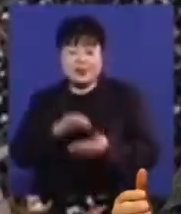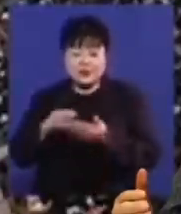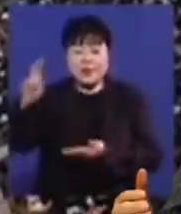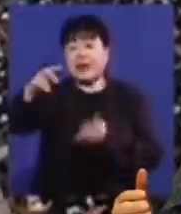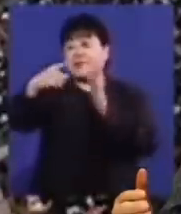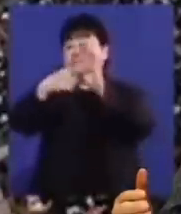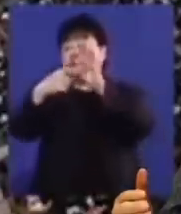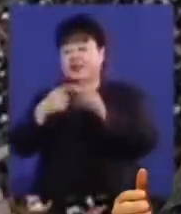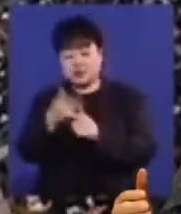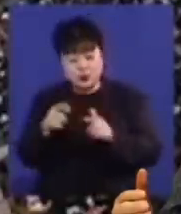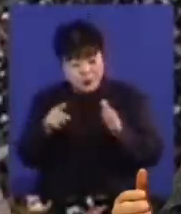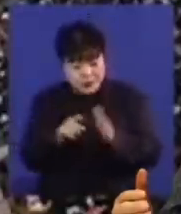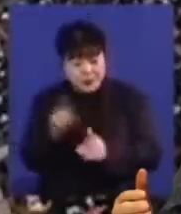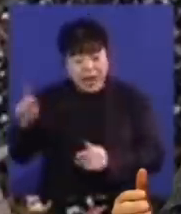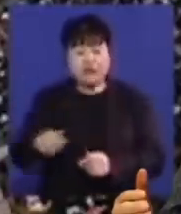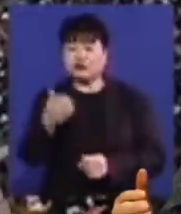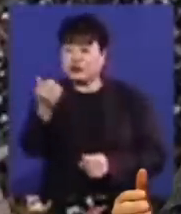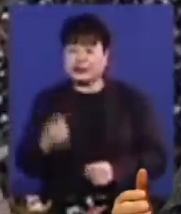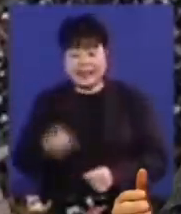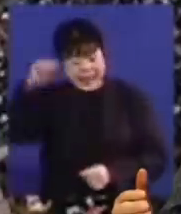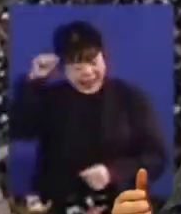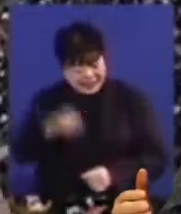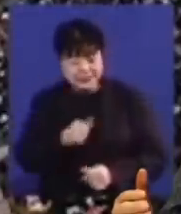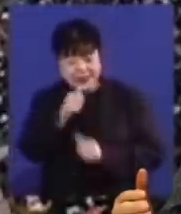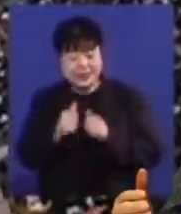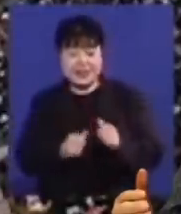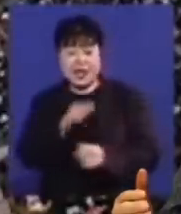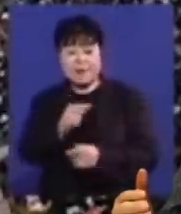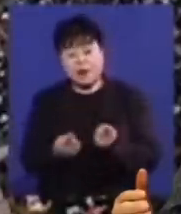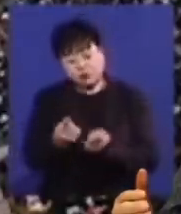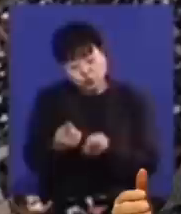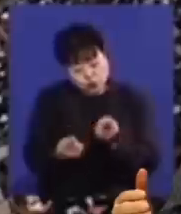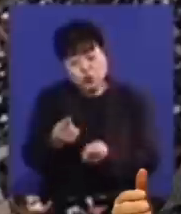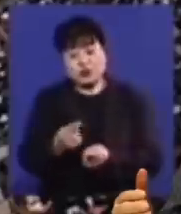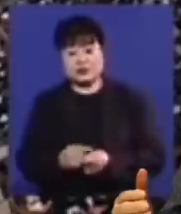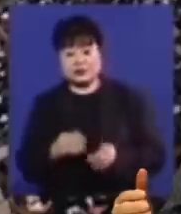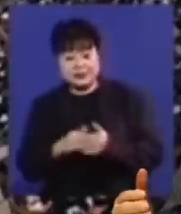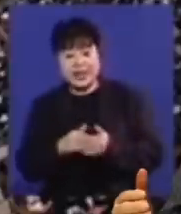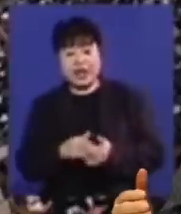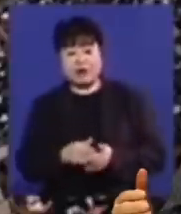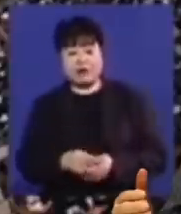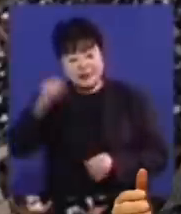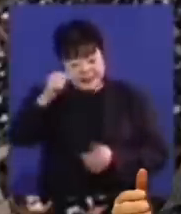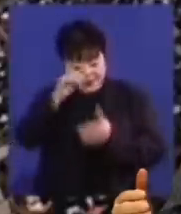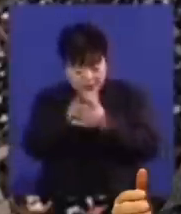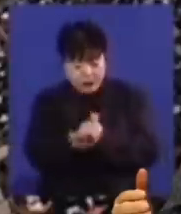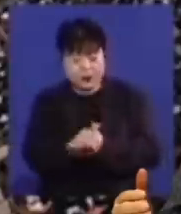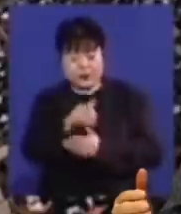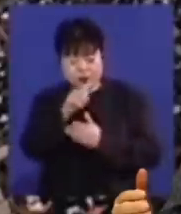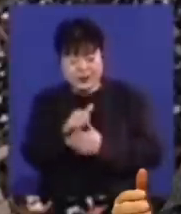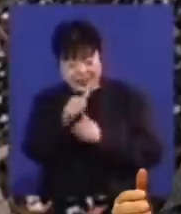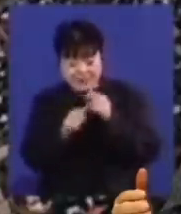사람 한 가지 하루가 시작하기 전에 하나님과 마음을 조율해야 돼요. 새벽